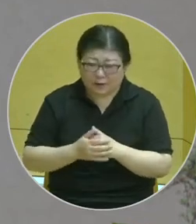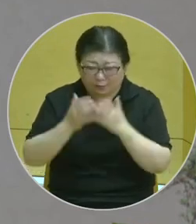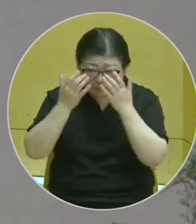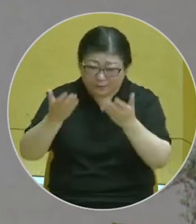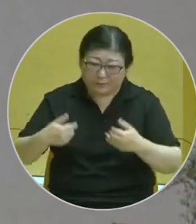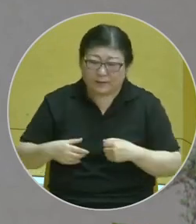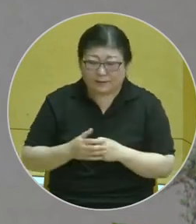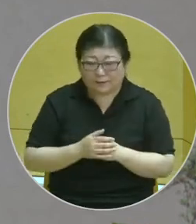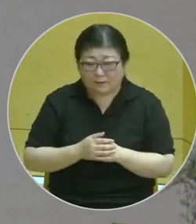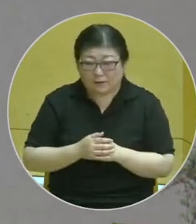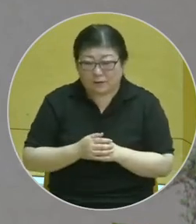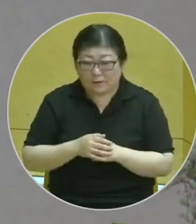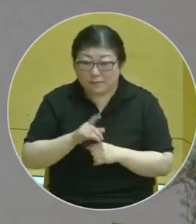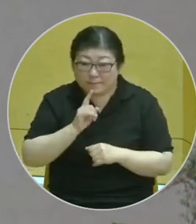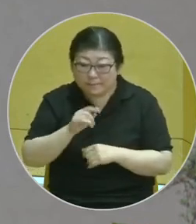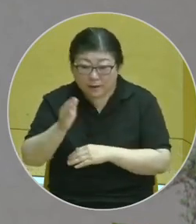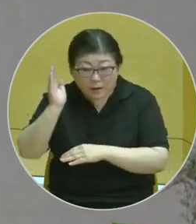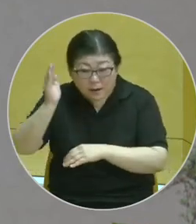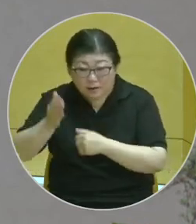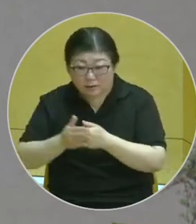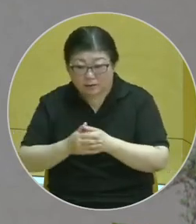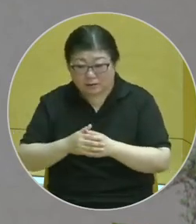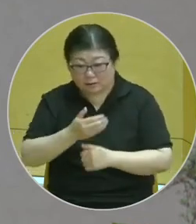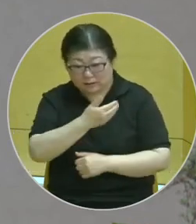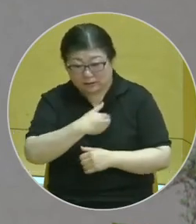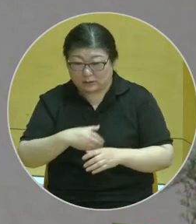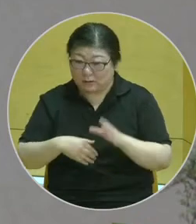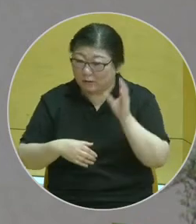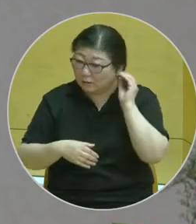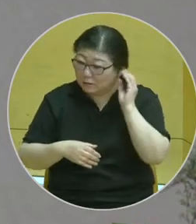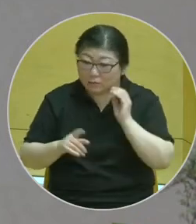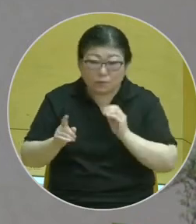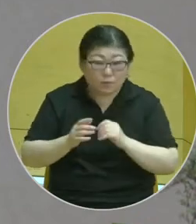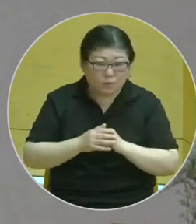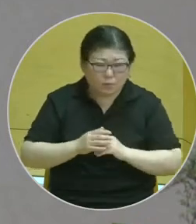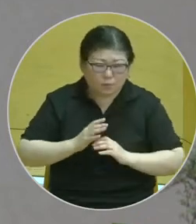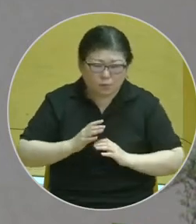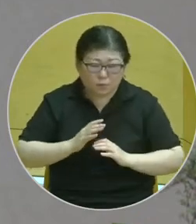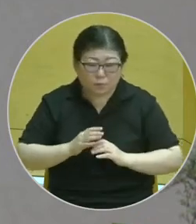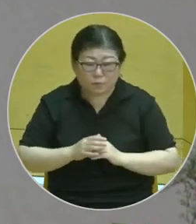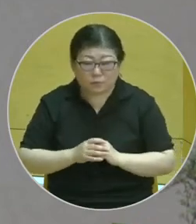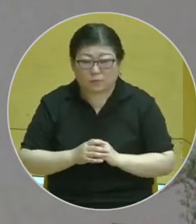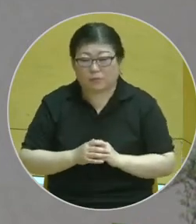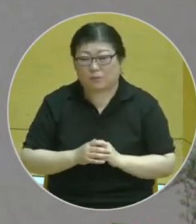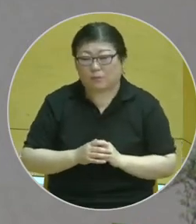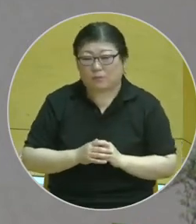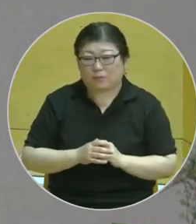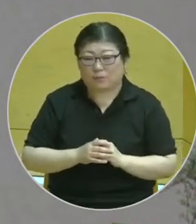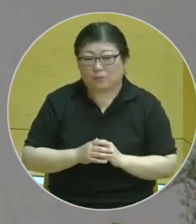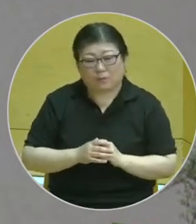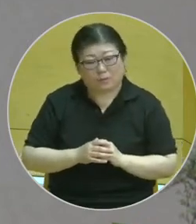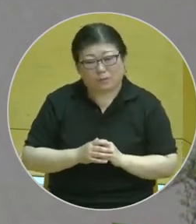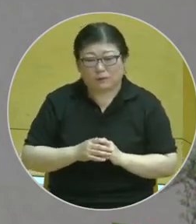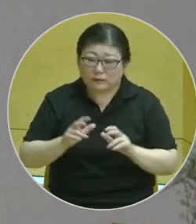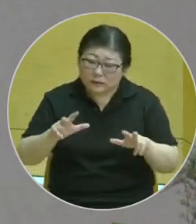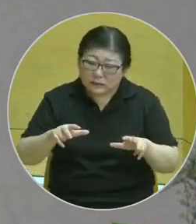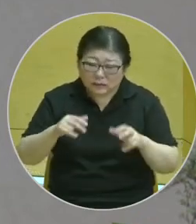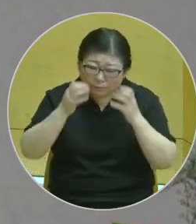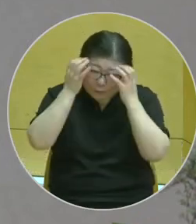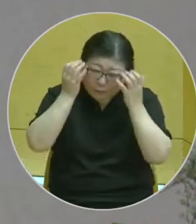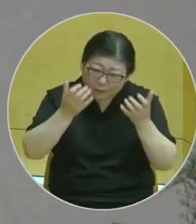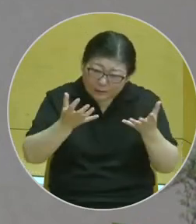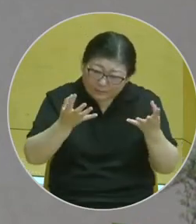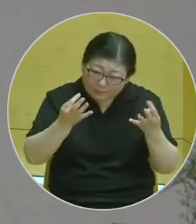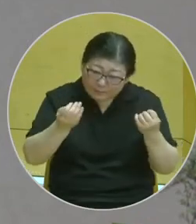제자들이 불안해 지는 겁니다 우린 안 그래도 지금 위협을 받고 있는데 예수님 마주 없으면 우리는 어떻게 되는가 우리는 버림